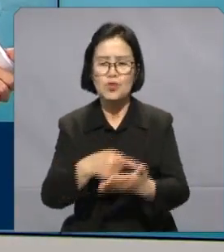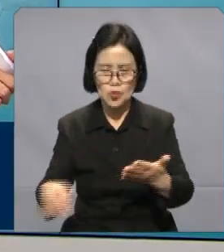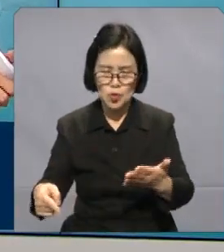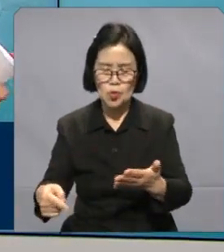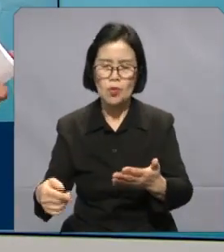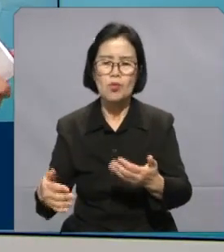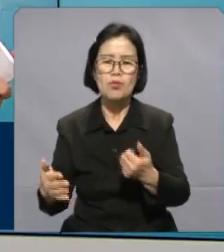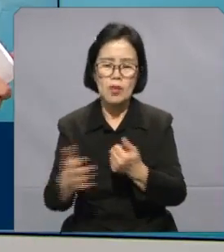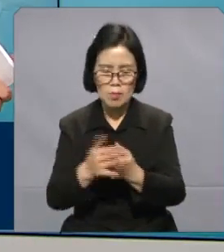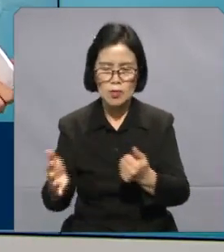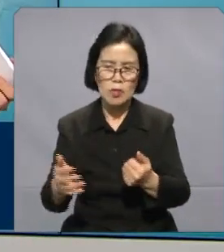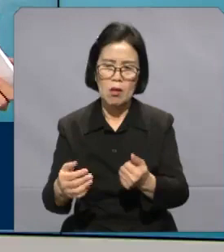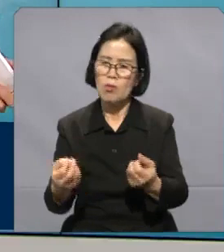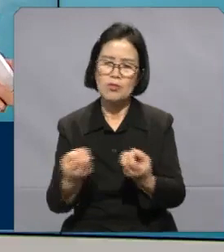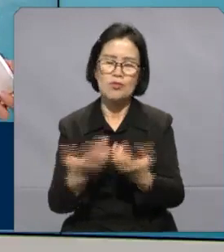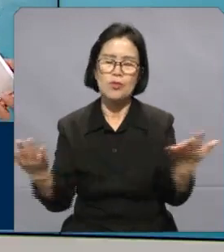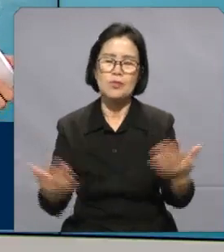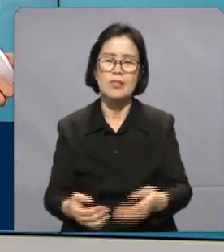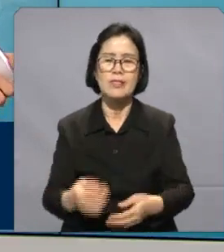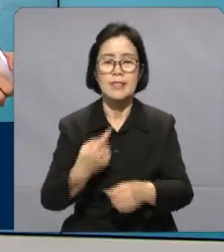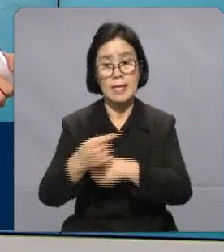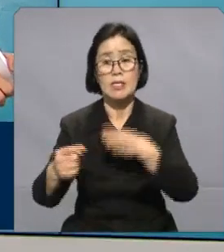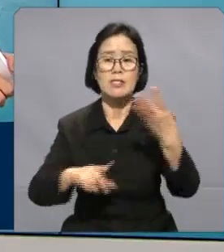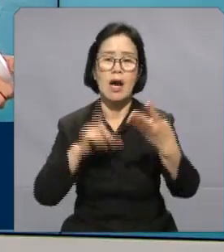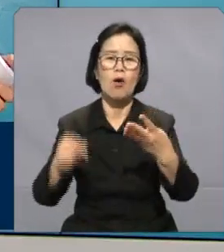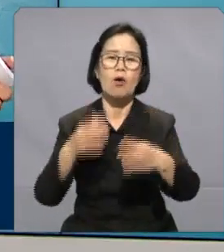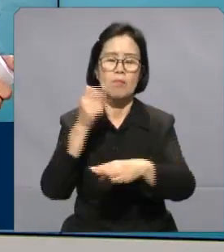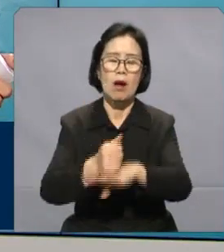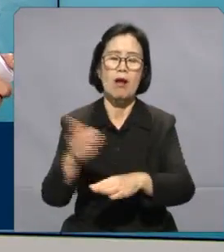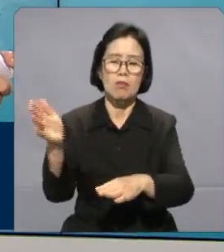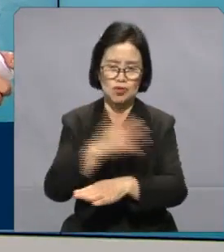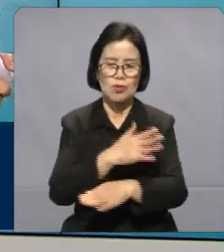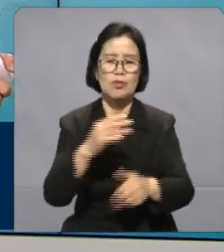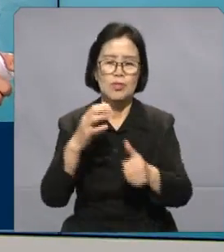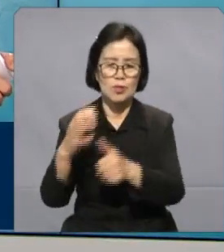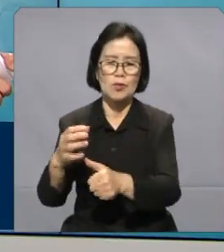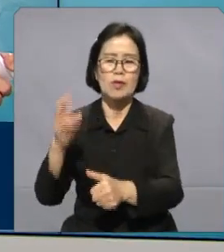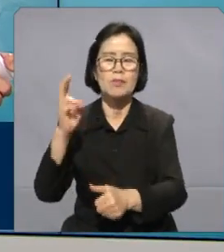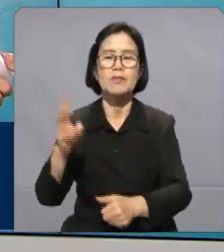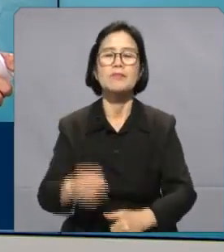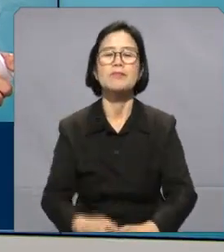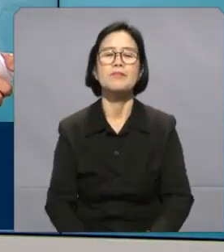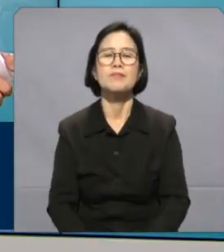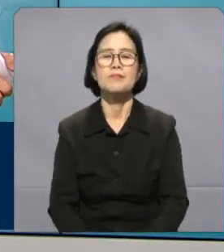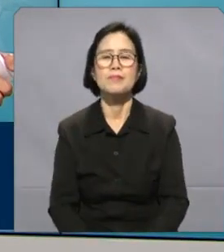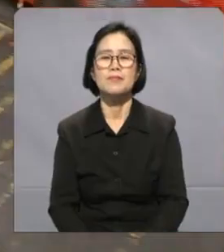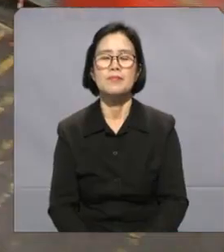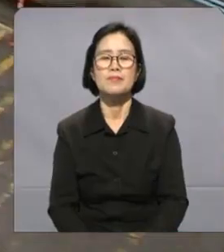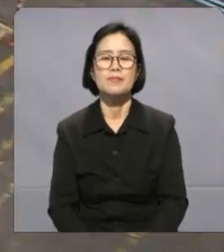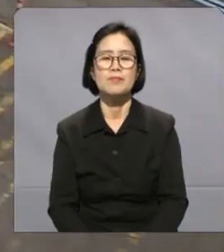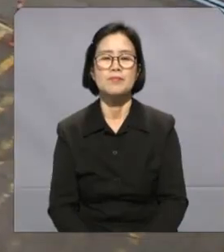불가피하다는 건데 내년 4월 말부터 적용될 전망입니다. 먼저 백소민 기자입니다.